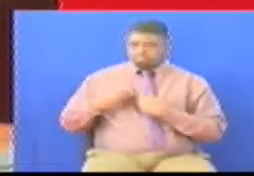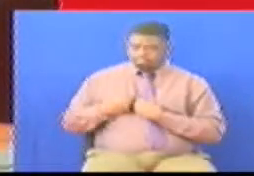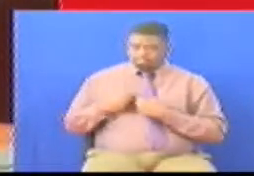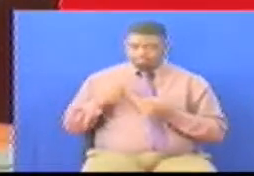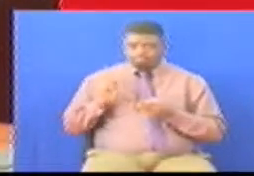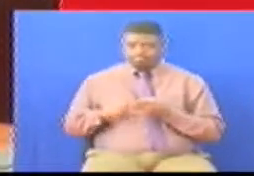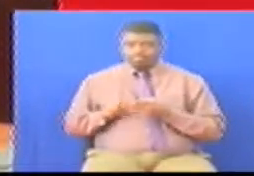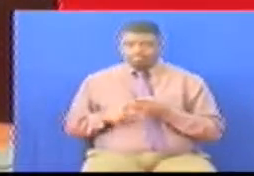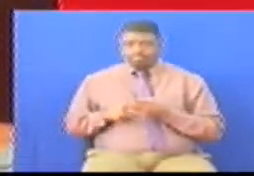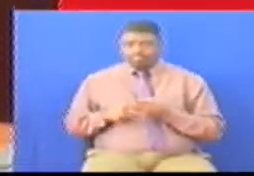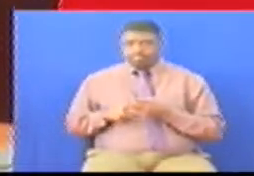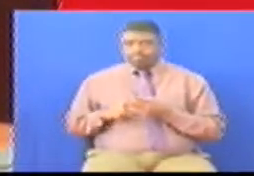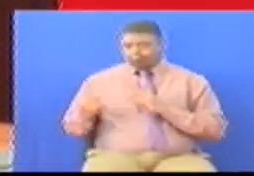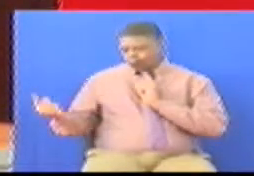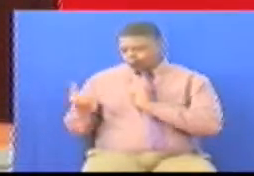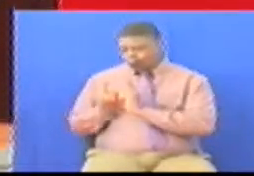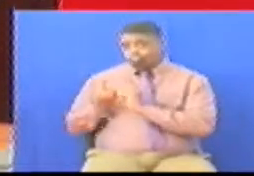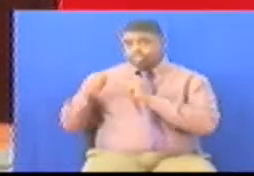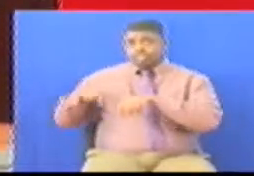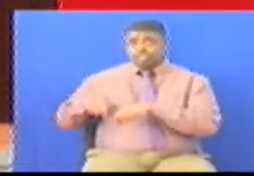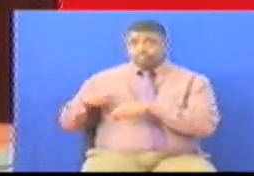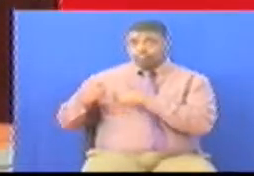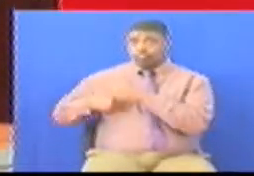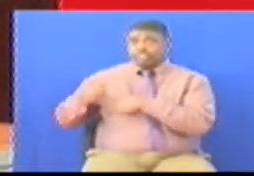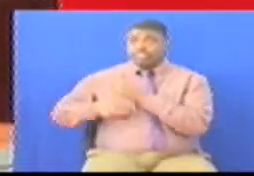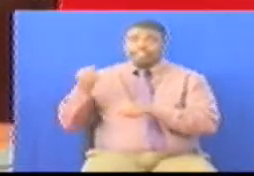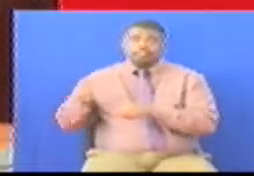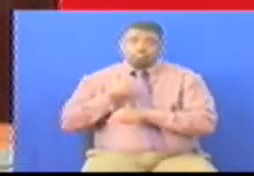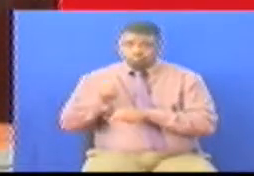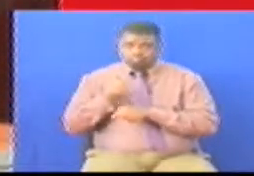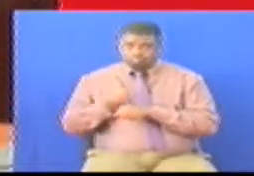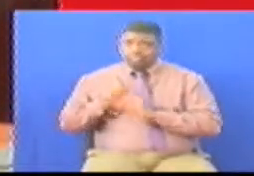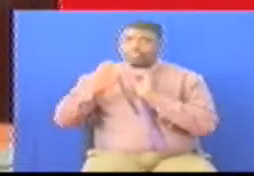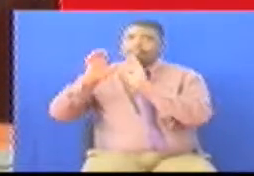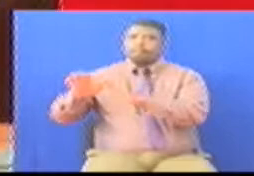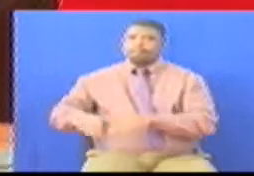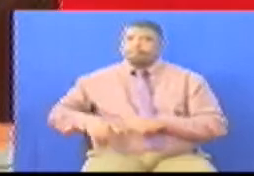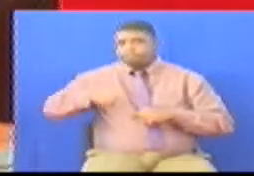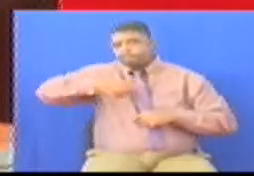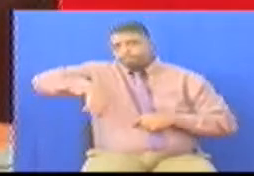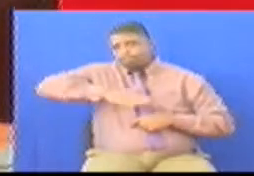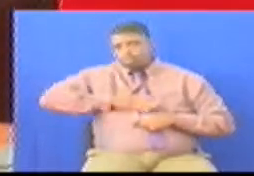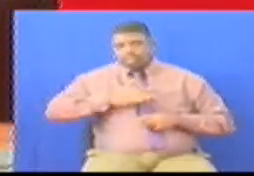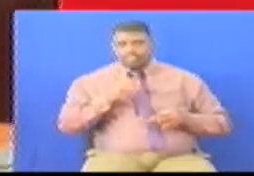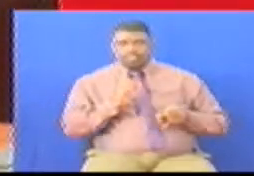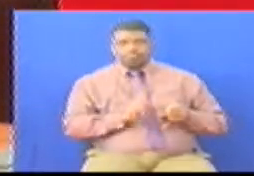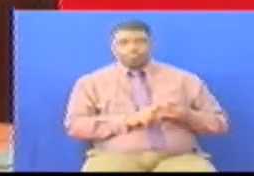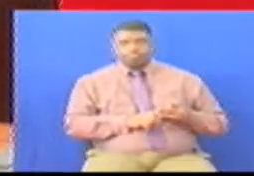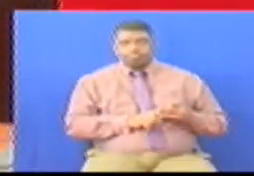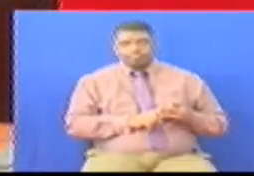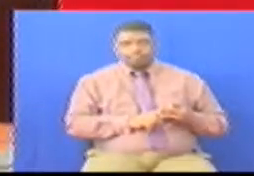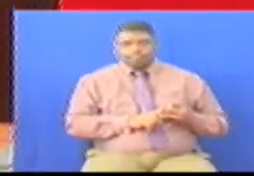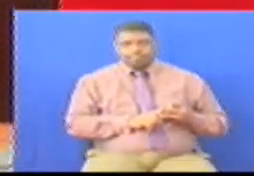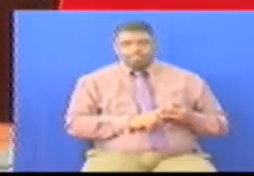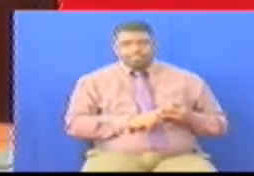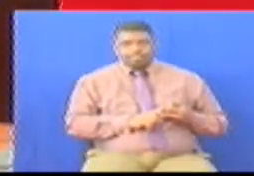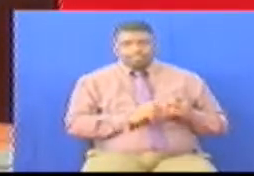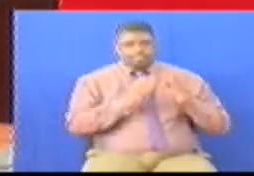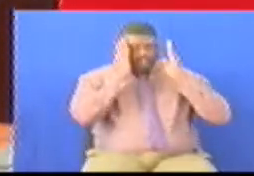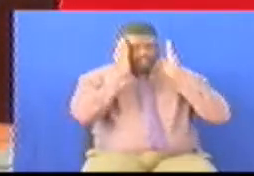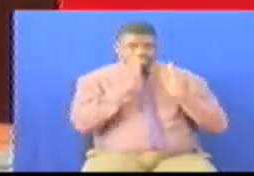pia tukaweza kukutana na kuendelea na shughuli za bunge letu. Lakini pia mheshimiwa